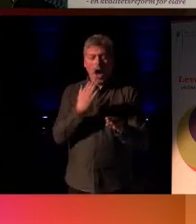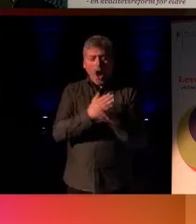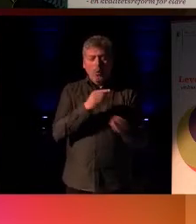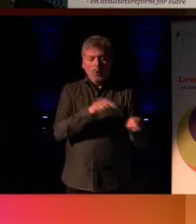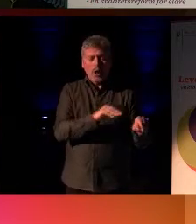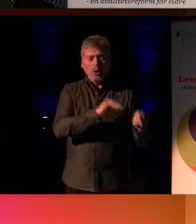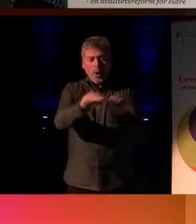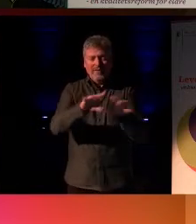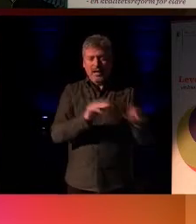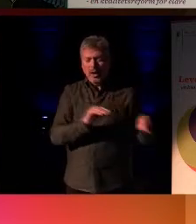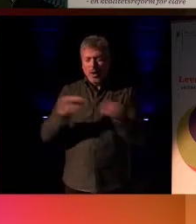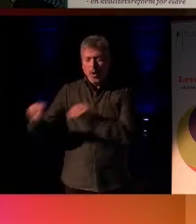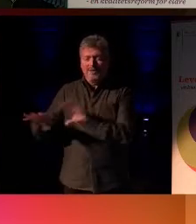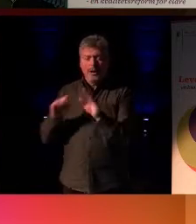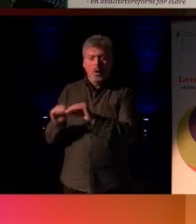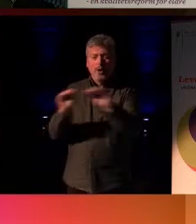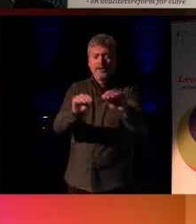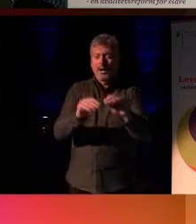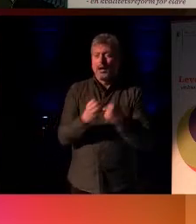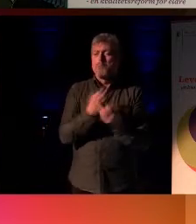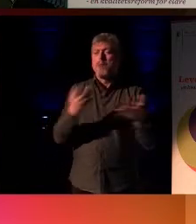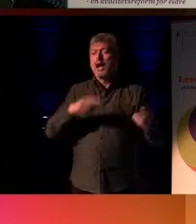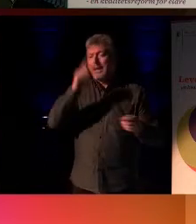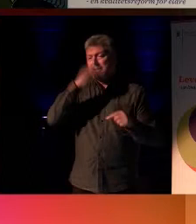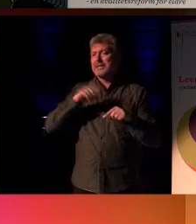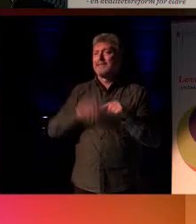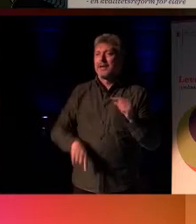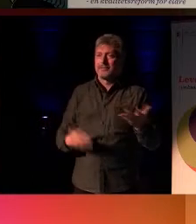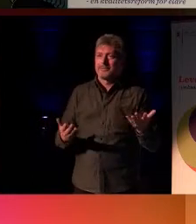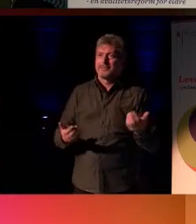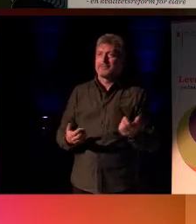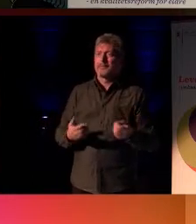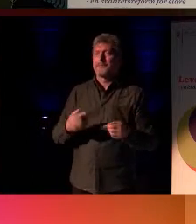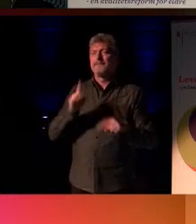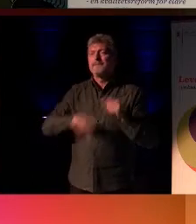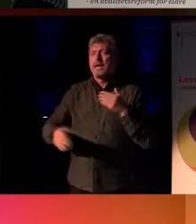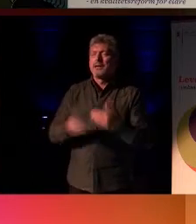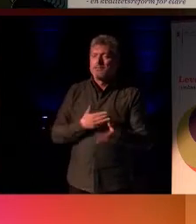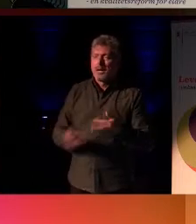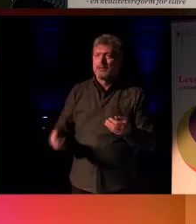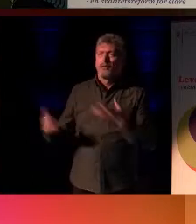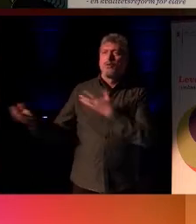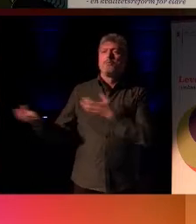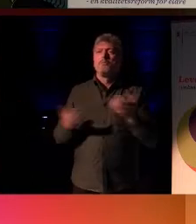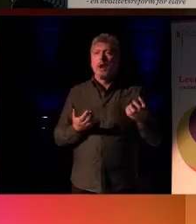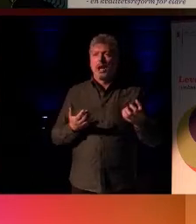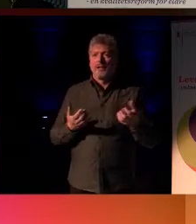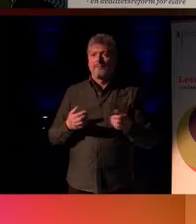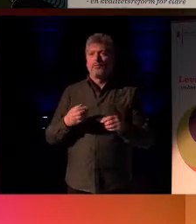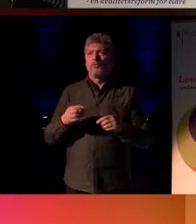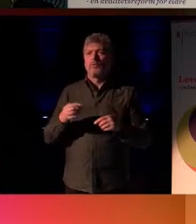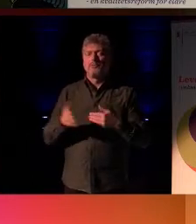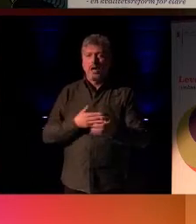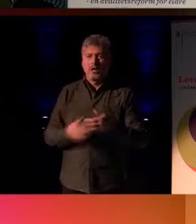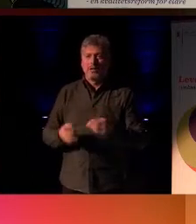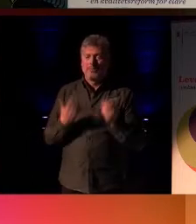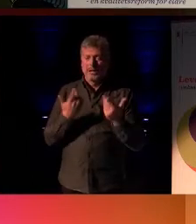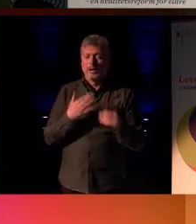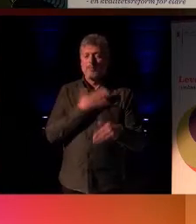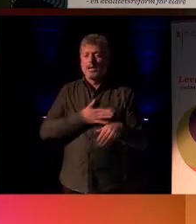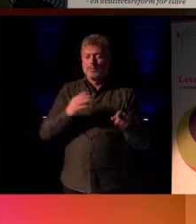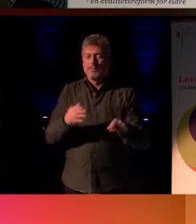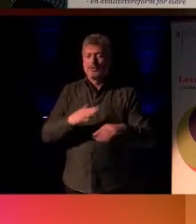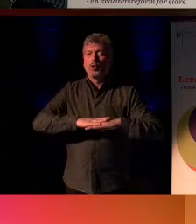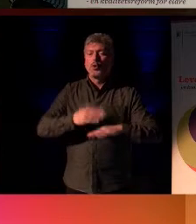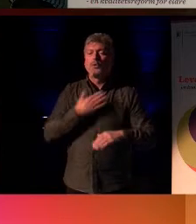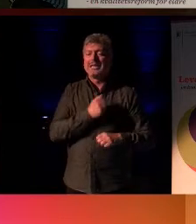overgangene så skjer mange menneskelige feil. Feilbehandling og mangelfull behandling fører til unødvendig forverring av pasientens